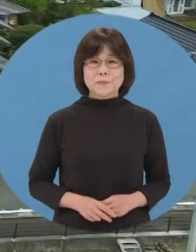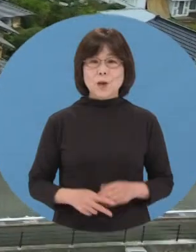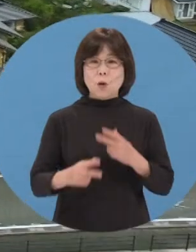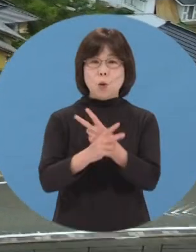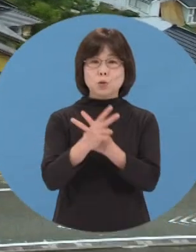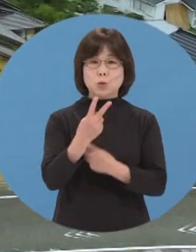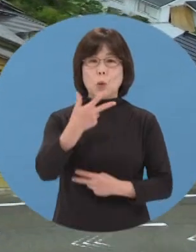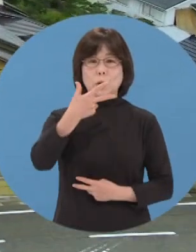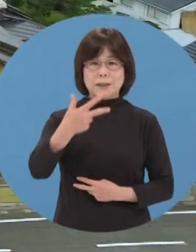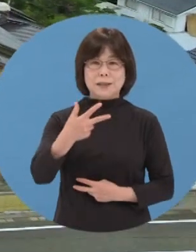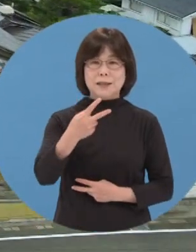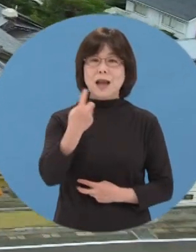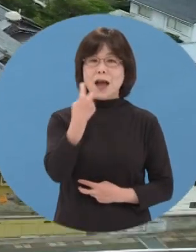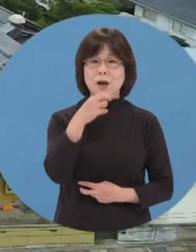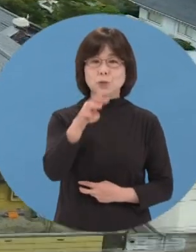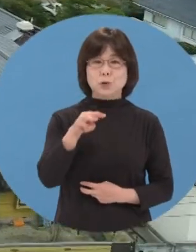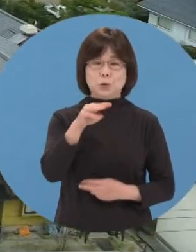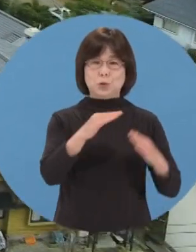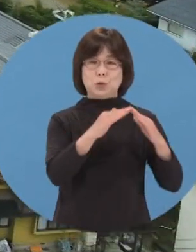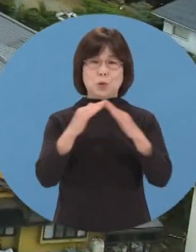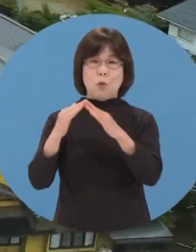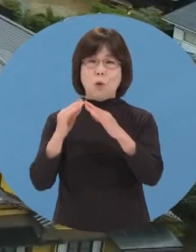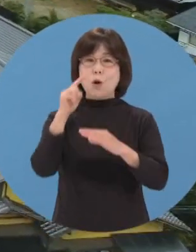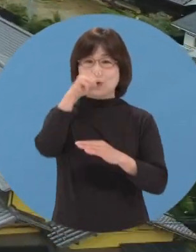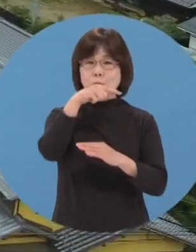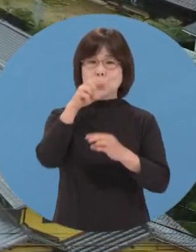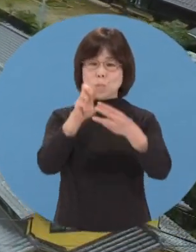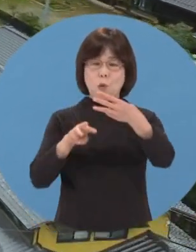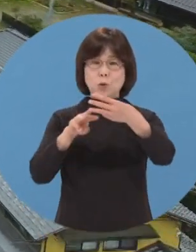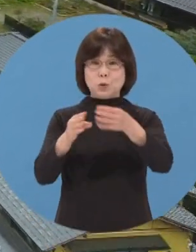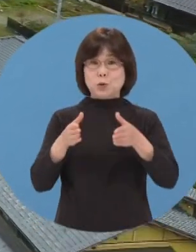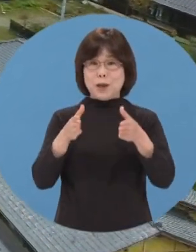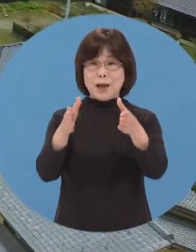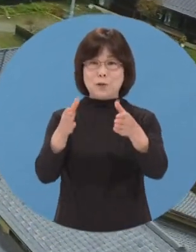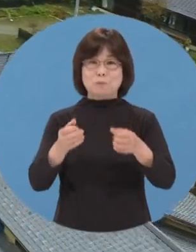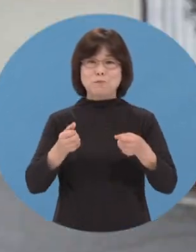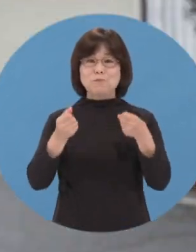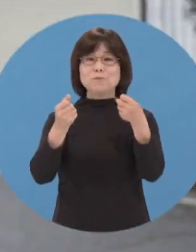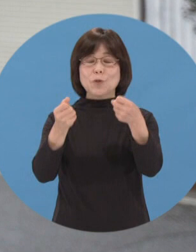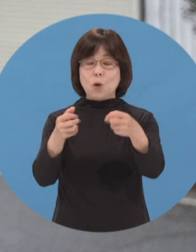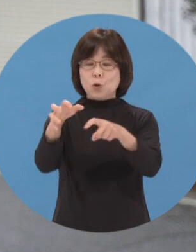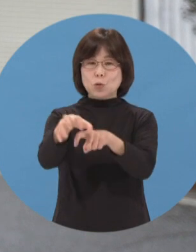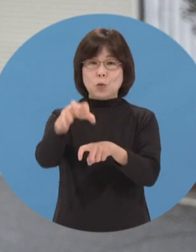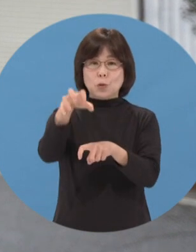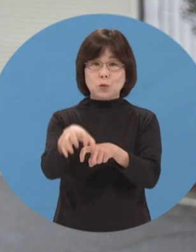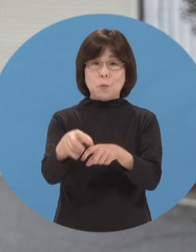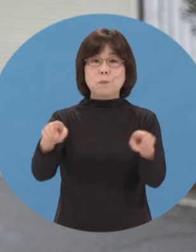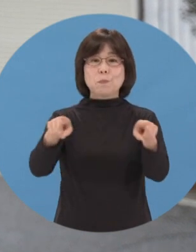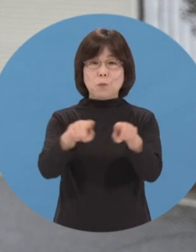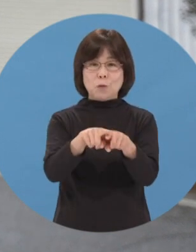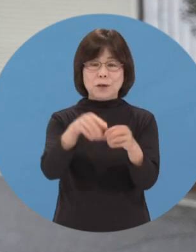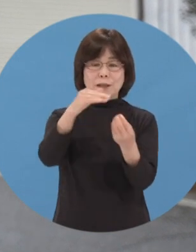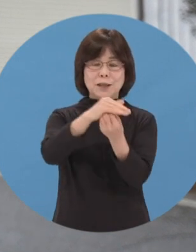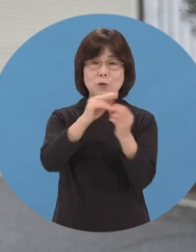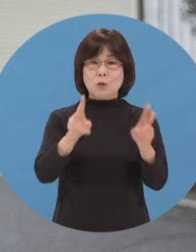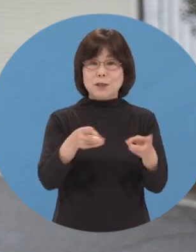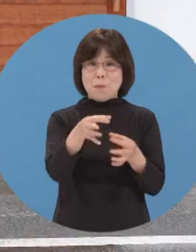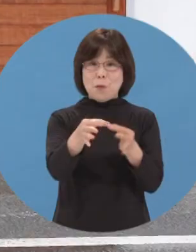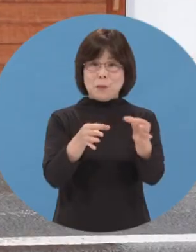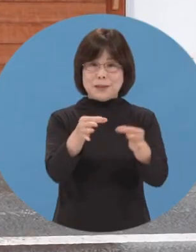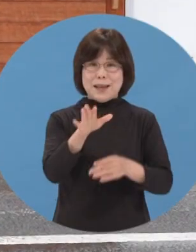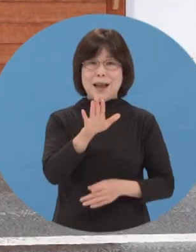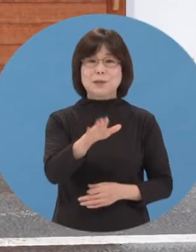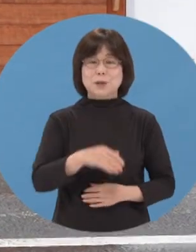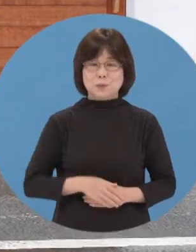北斗市白州町旧甲州街道を進んでいくと農場直営のキノコ専門店がある